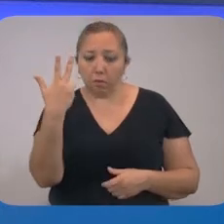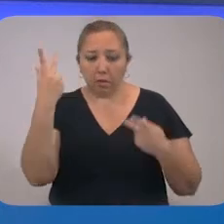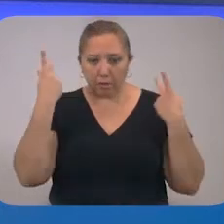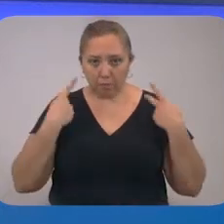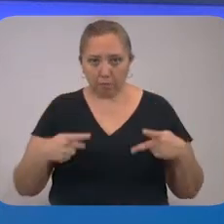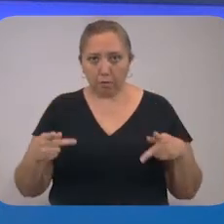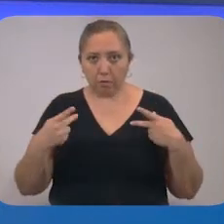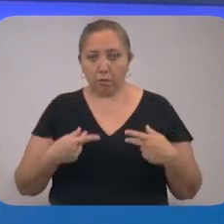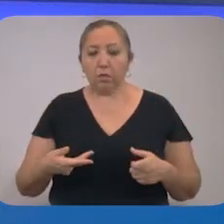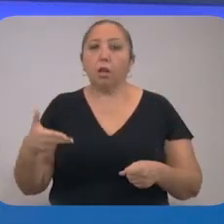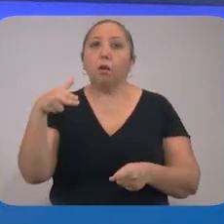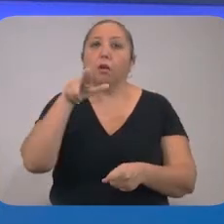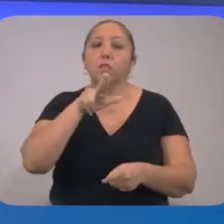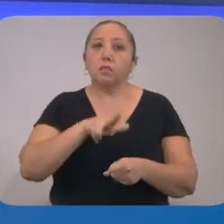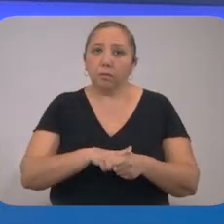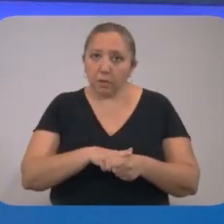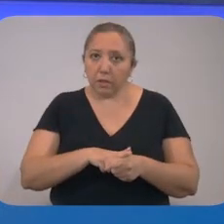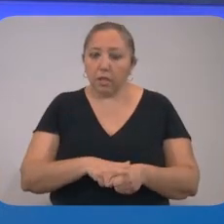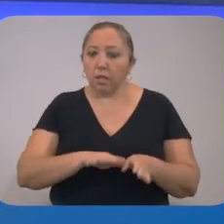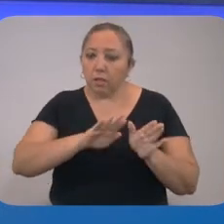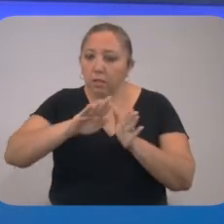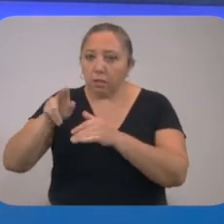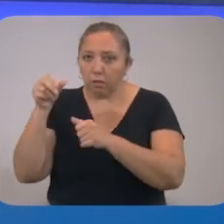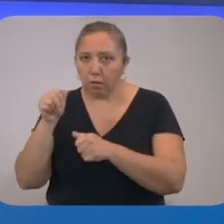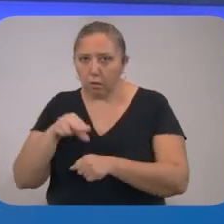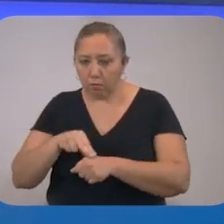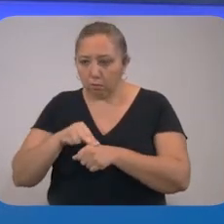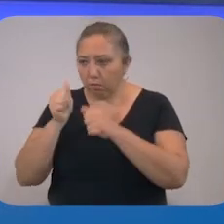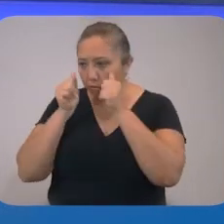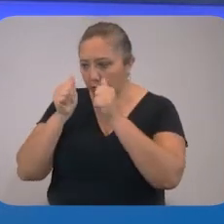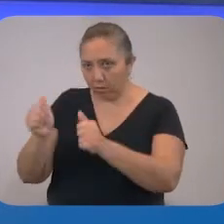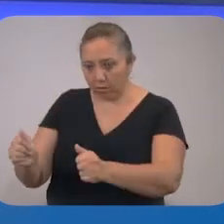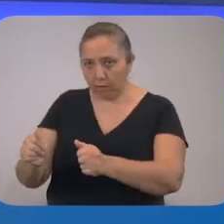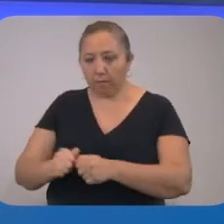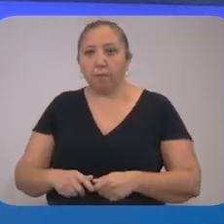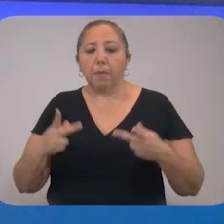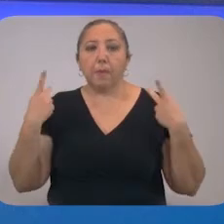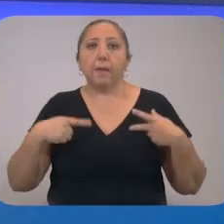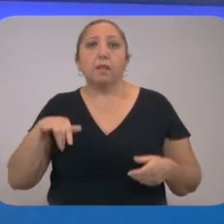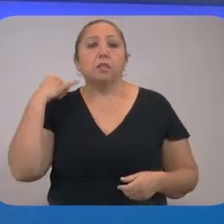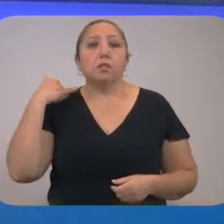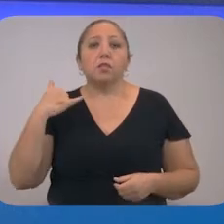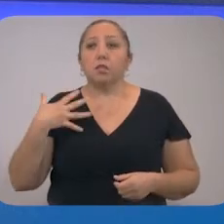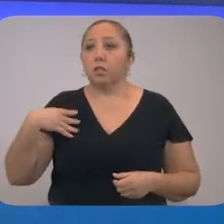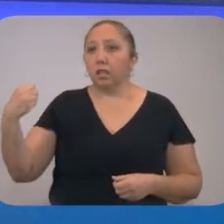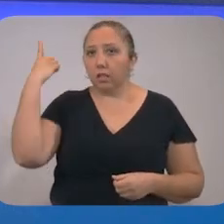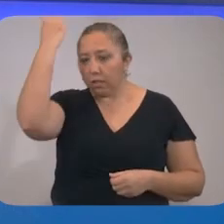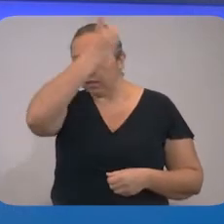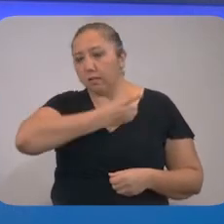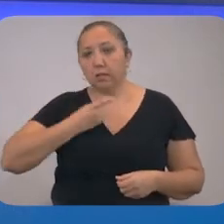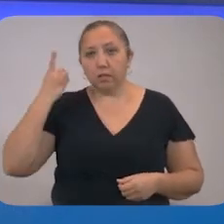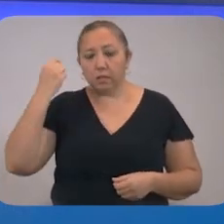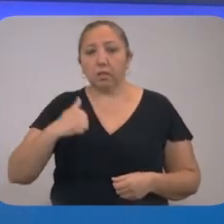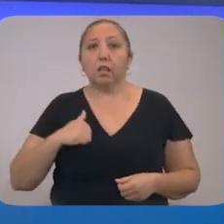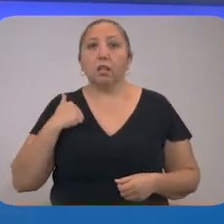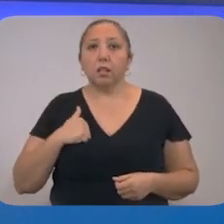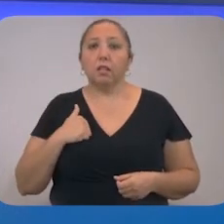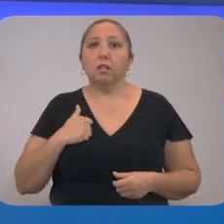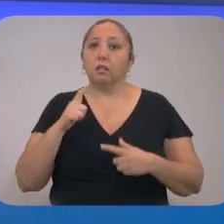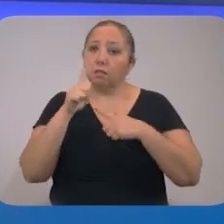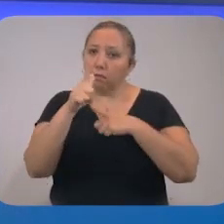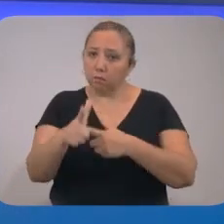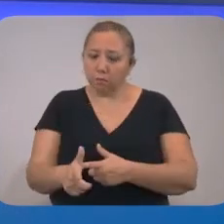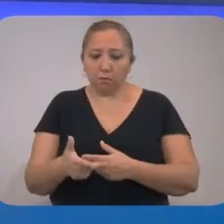umola il toh olal. Mat ubuk le kohanil tiobo. 50 juntulule kohanobo tiano hospitale. Kalano yetel maje